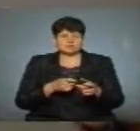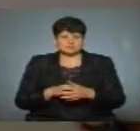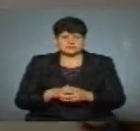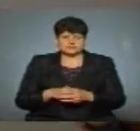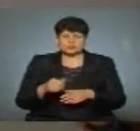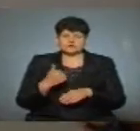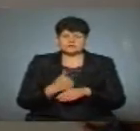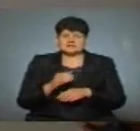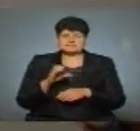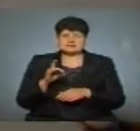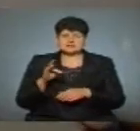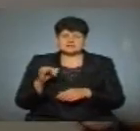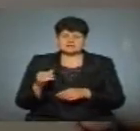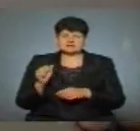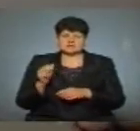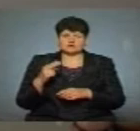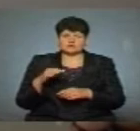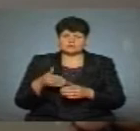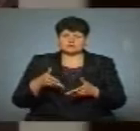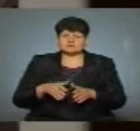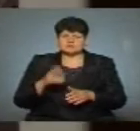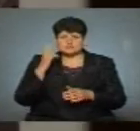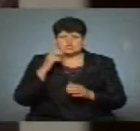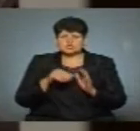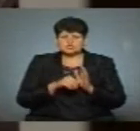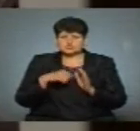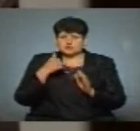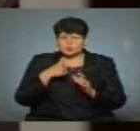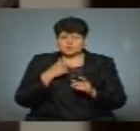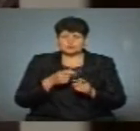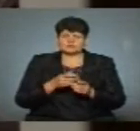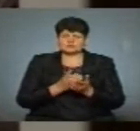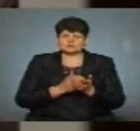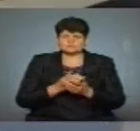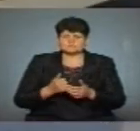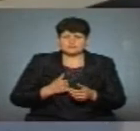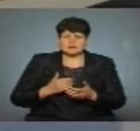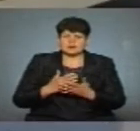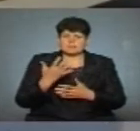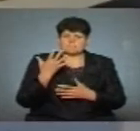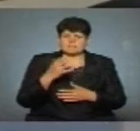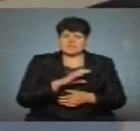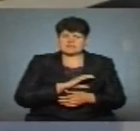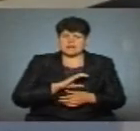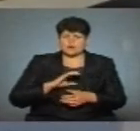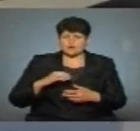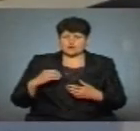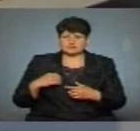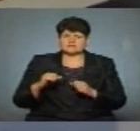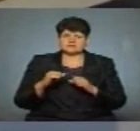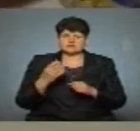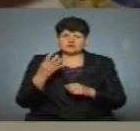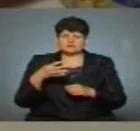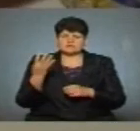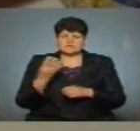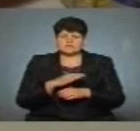Головний сержант Андрій Довгий родом з Києва. 6 років чоловік служить у Збройних силах. Має 5 нагород – від керівництва 44-ї